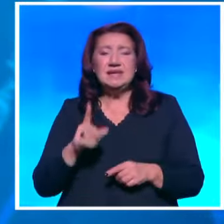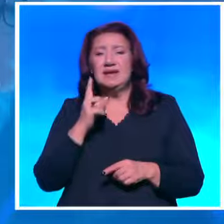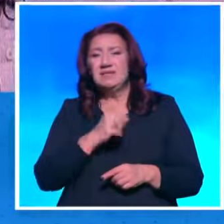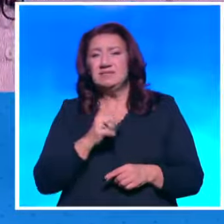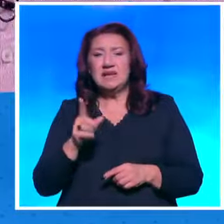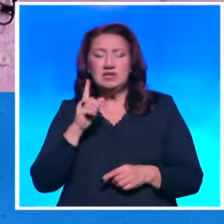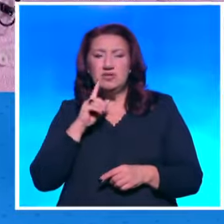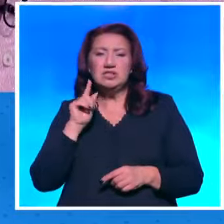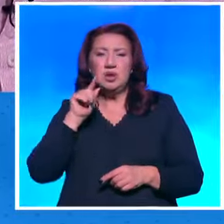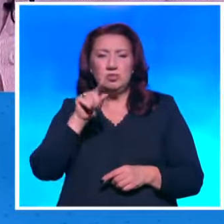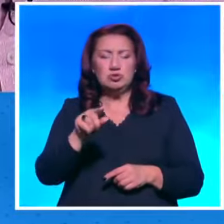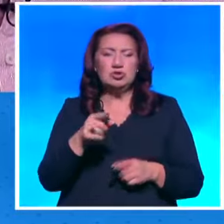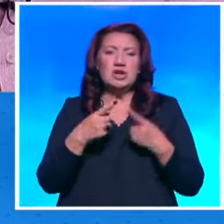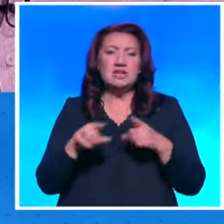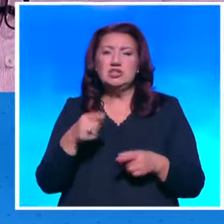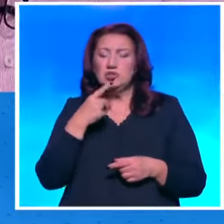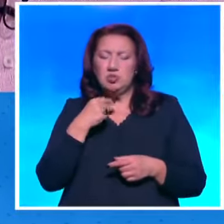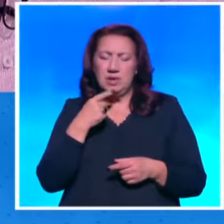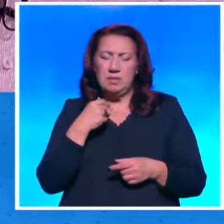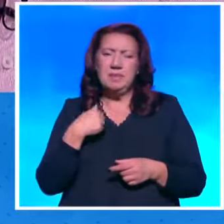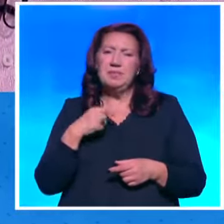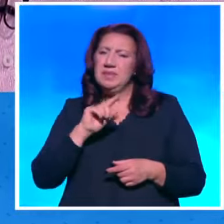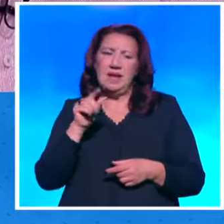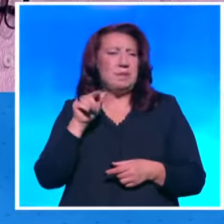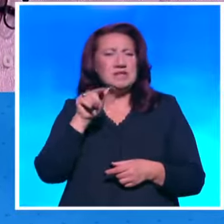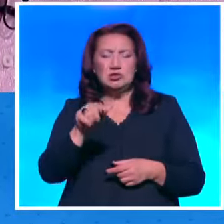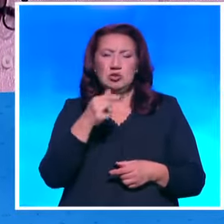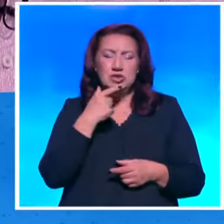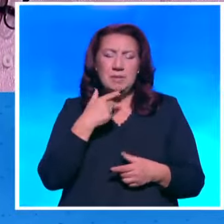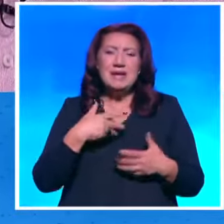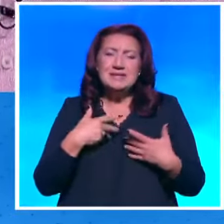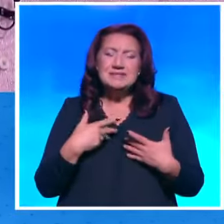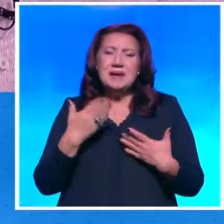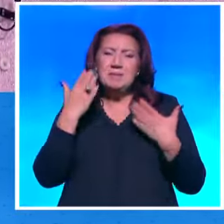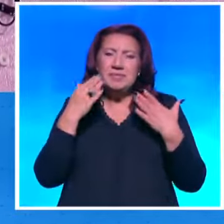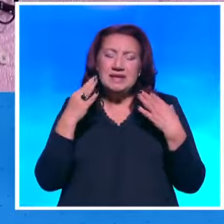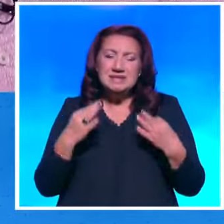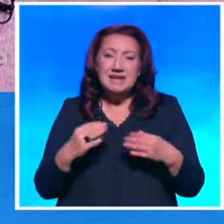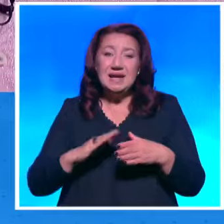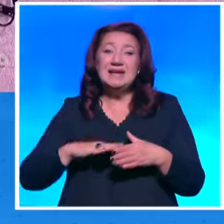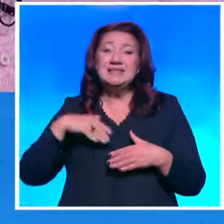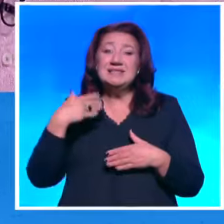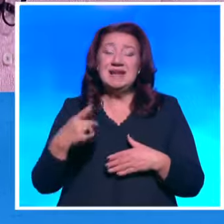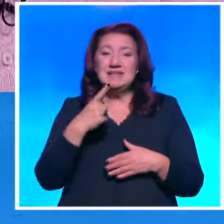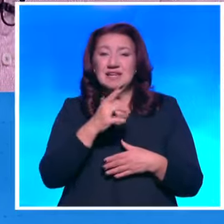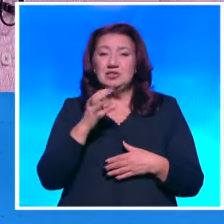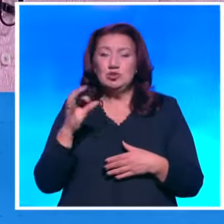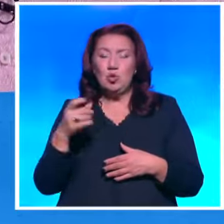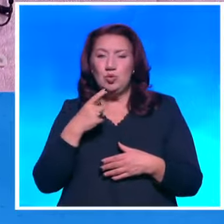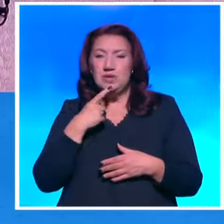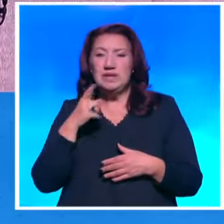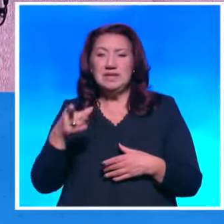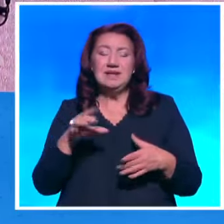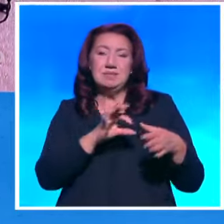име. Аз няма да посоча конкретно име. Много ми се иска, искрено, истински. След 100 години будителя, за който да си спомня, да бъде свързан с